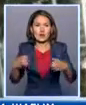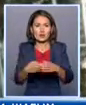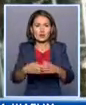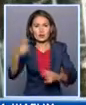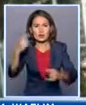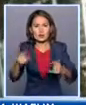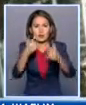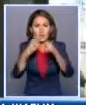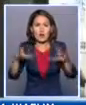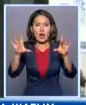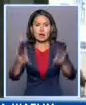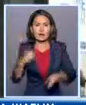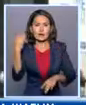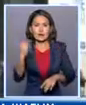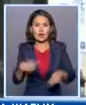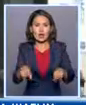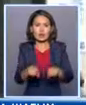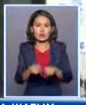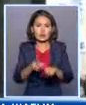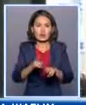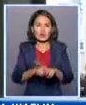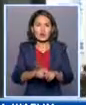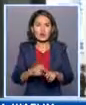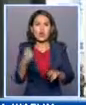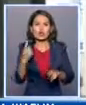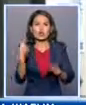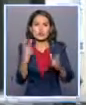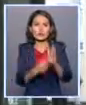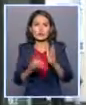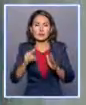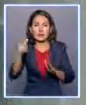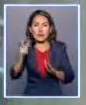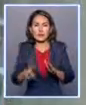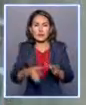құралдарының хабарлауынша, Австралия тарихында осынша адамның топтасып бірден сотқа шағымдануы бұрын-соңды болмаған.